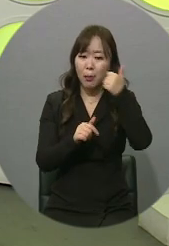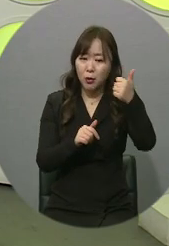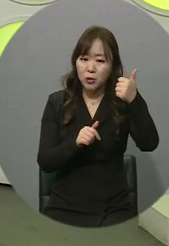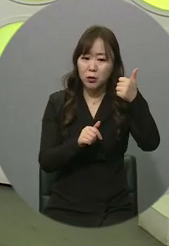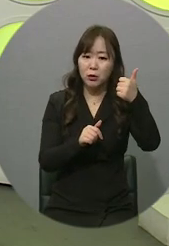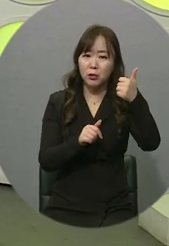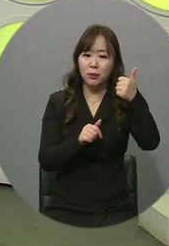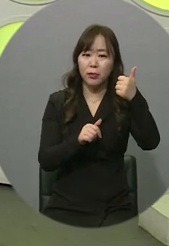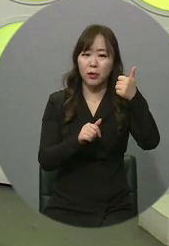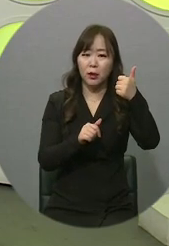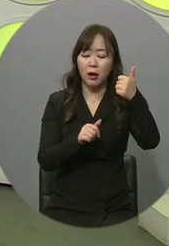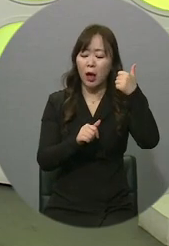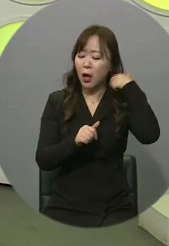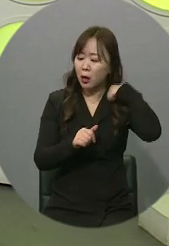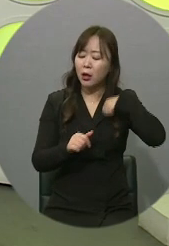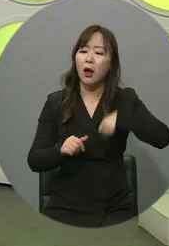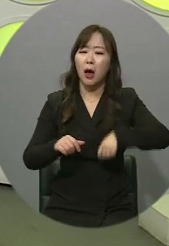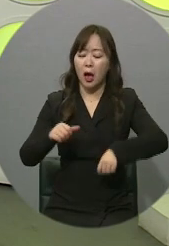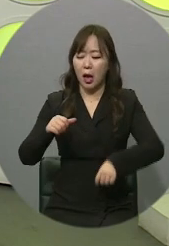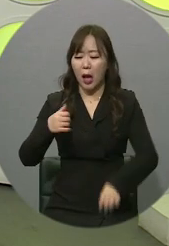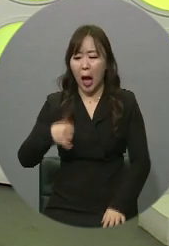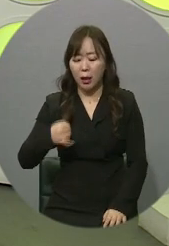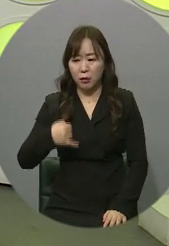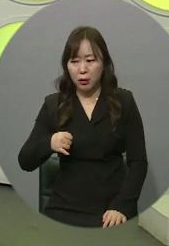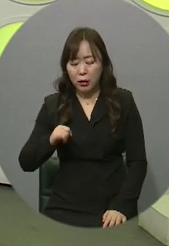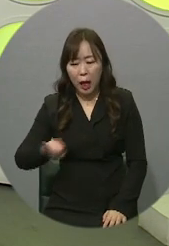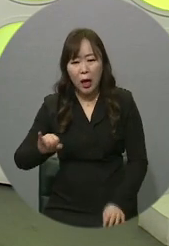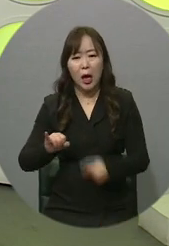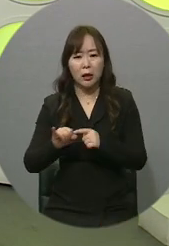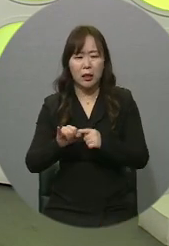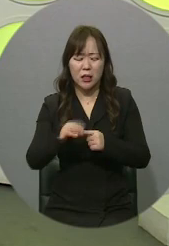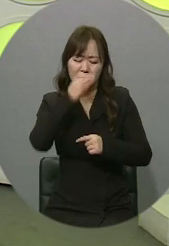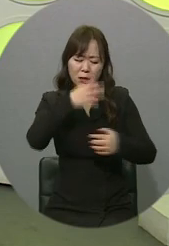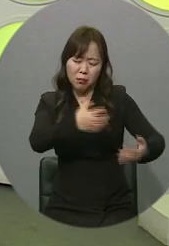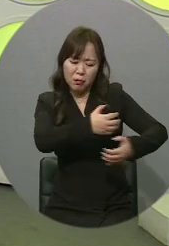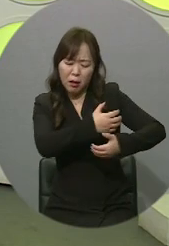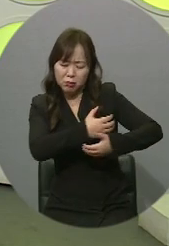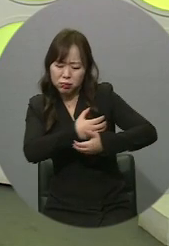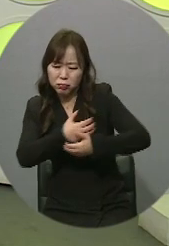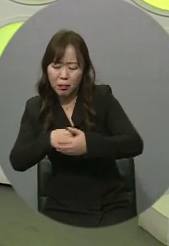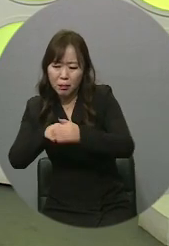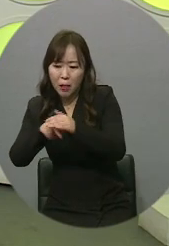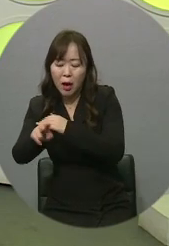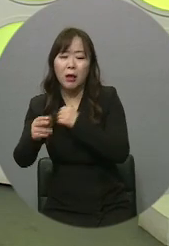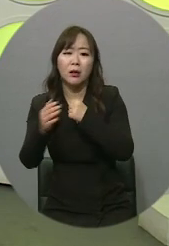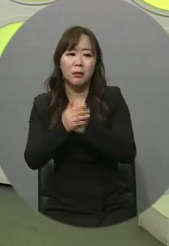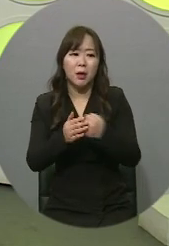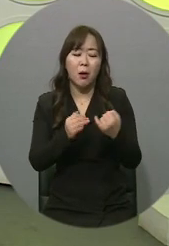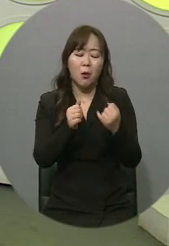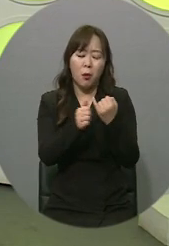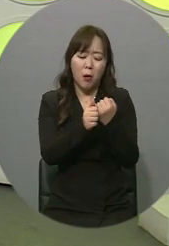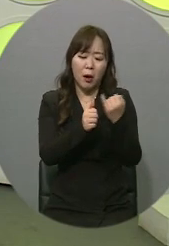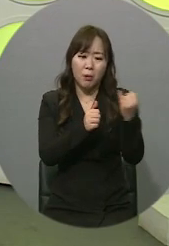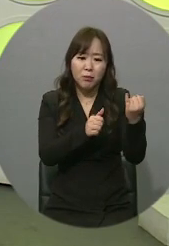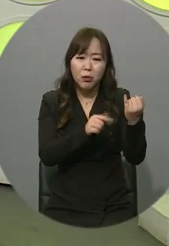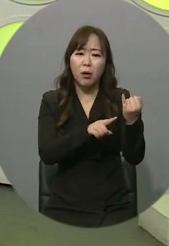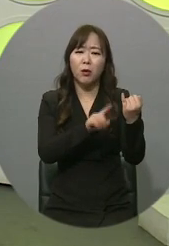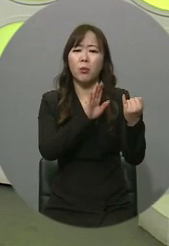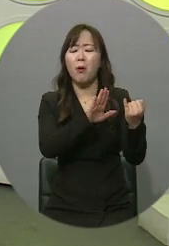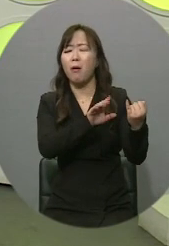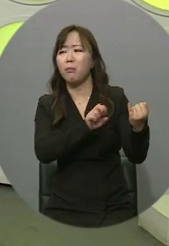아버지는 두 아이를 끌어안고 힘겹게 나오느라고 자신의 아내를 구하지 못해서 아내를 잃어버렸던